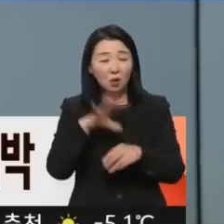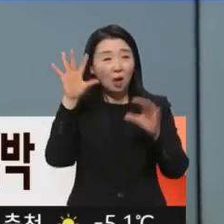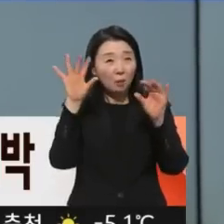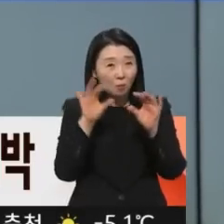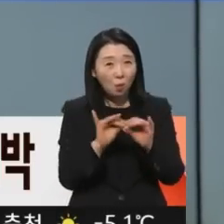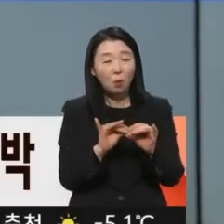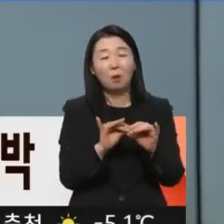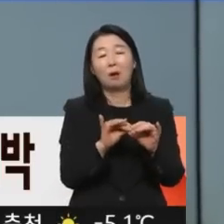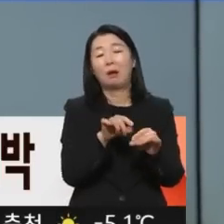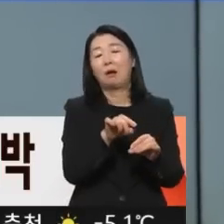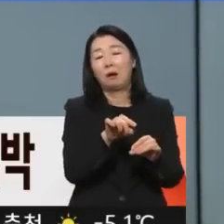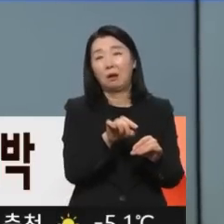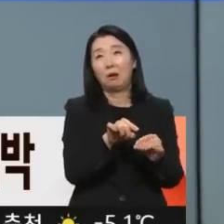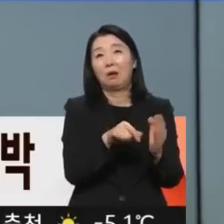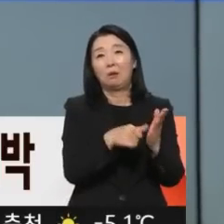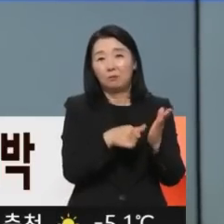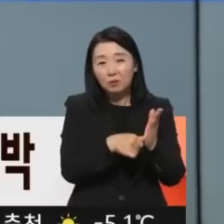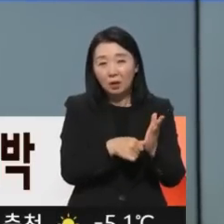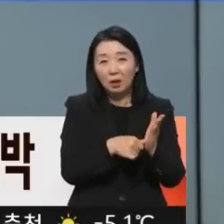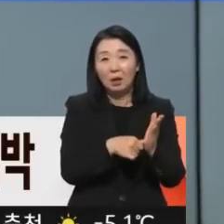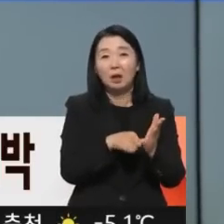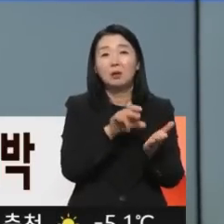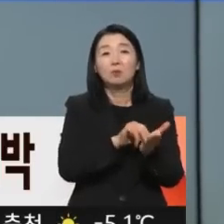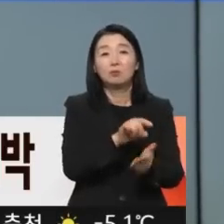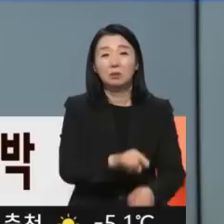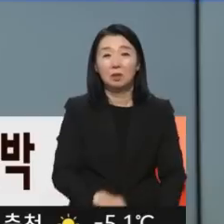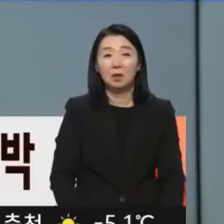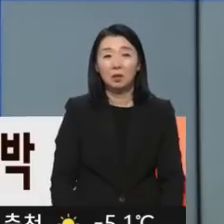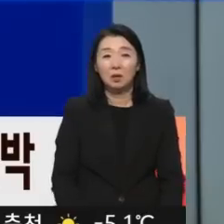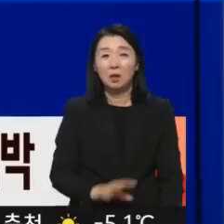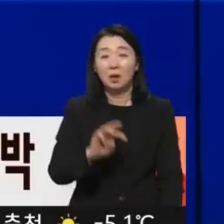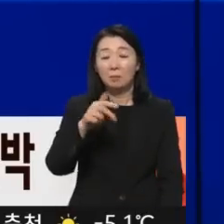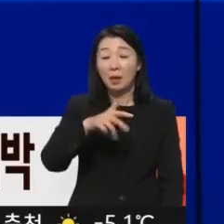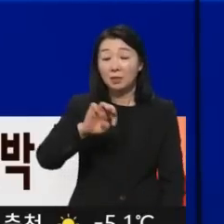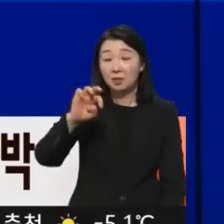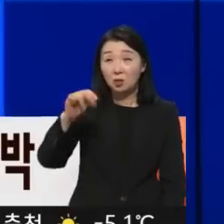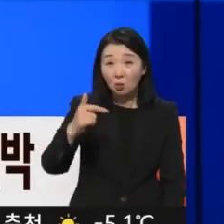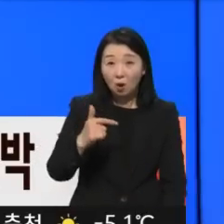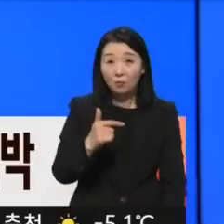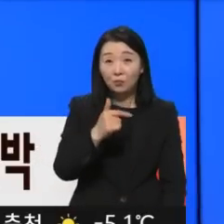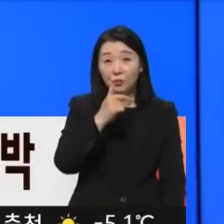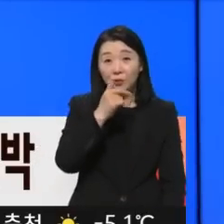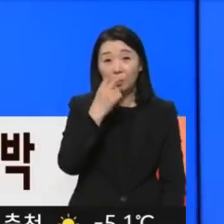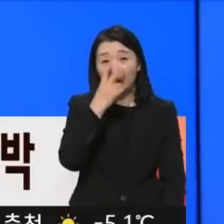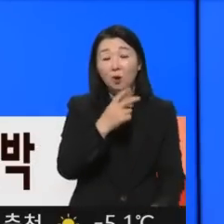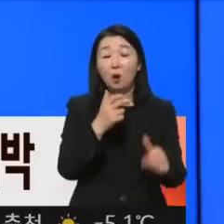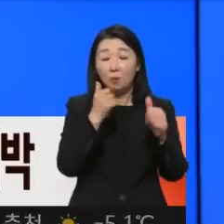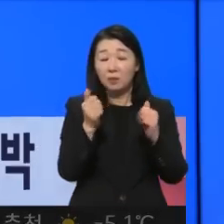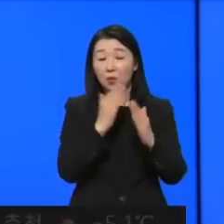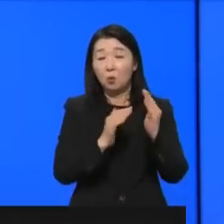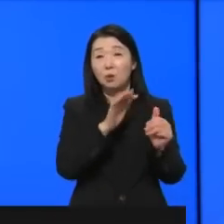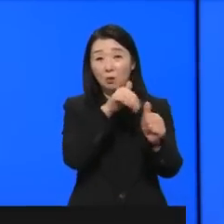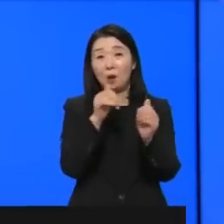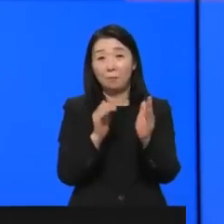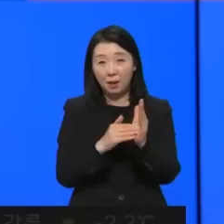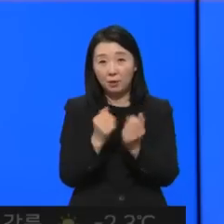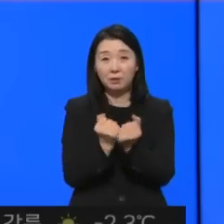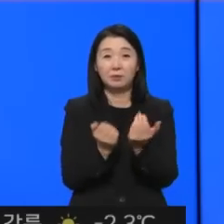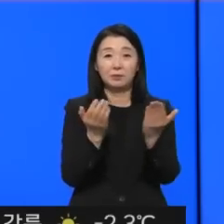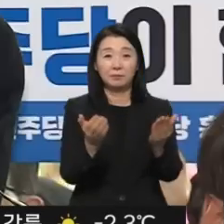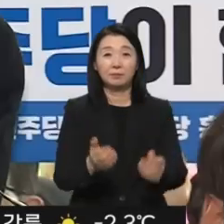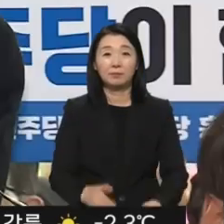기자회견을 열었습니다. 또 박지원 전 국정원장도 오늘 검찰에 공개 출석했는데요. 관련 소식까지 류정아 상황실장이